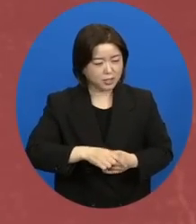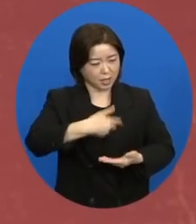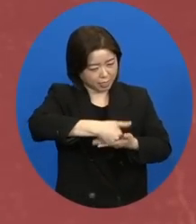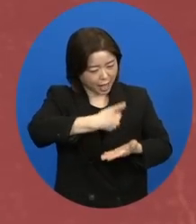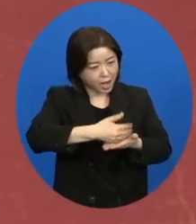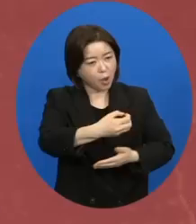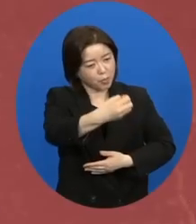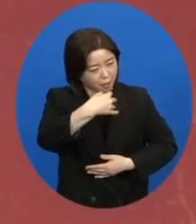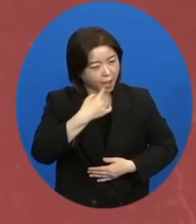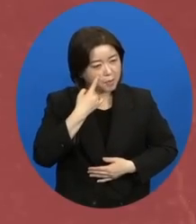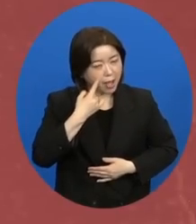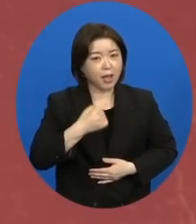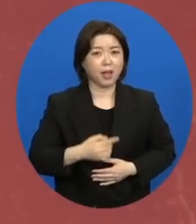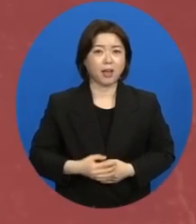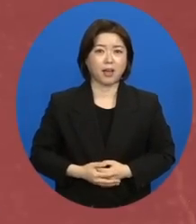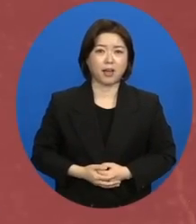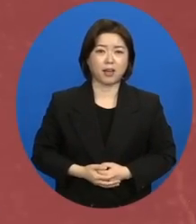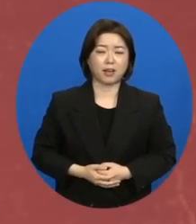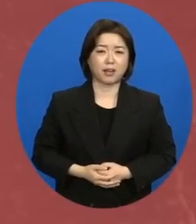얘기 좀 해라.